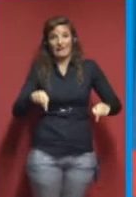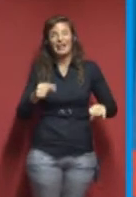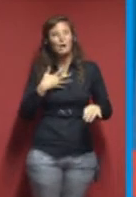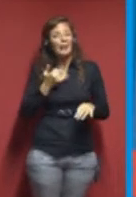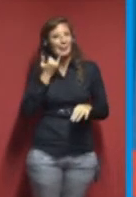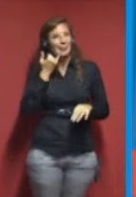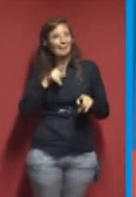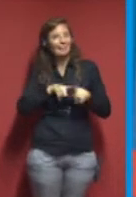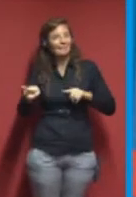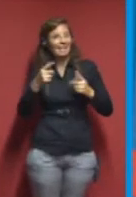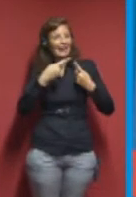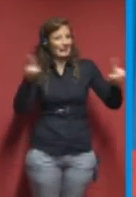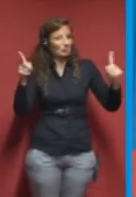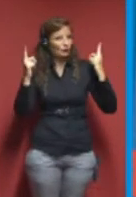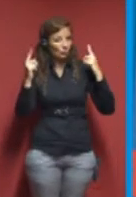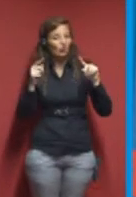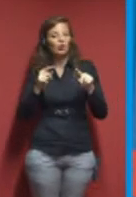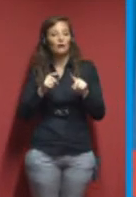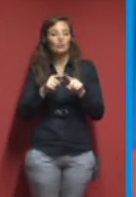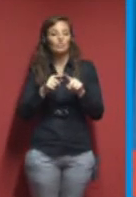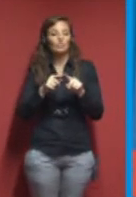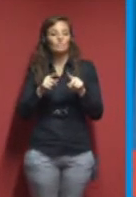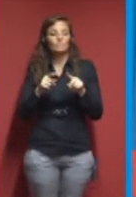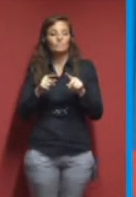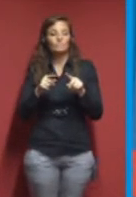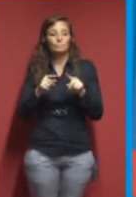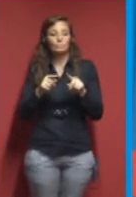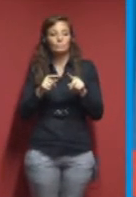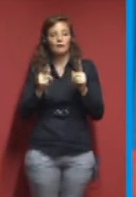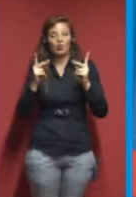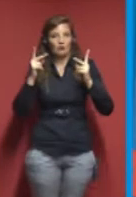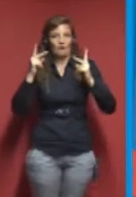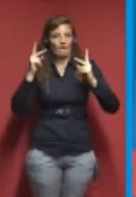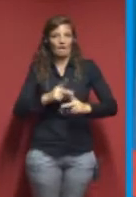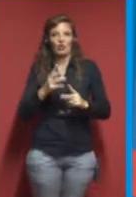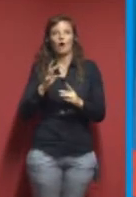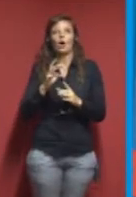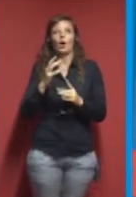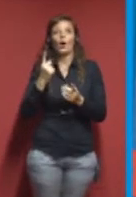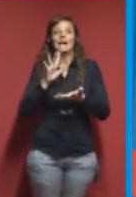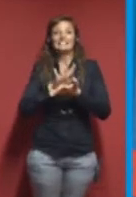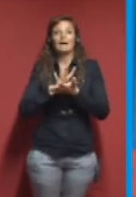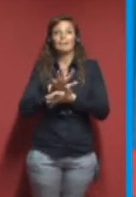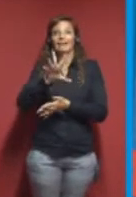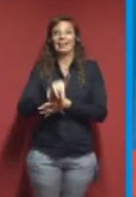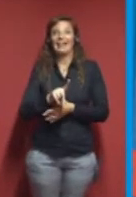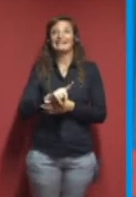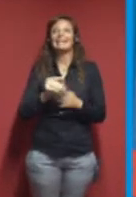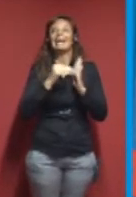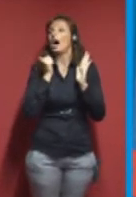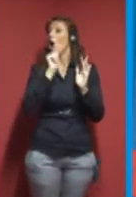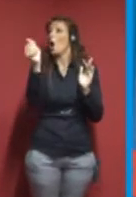differenza allora ancora non abbiamo una stampante tridimensionale in ogni casa